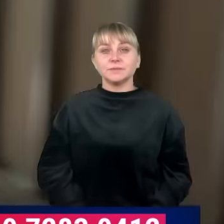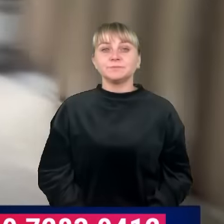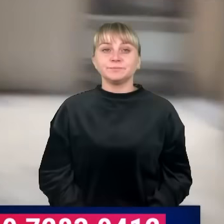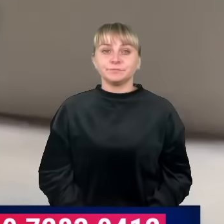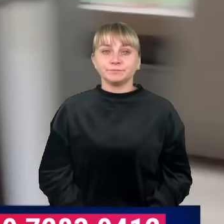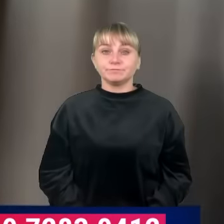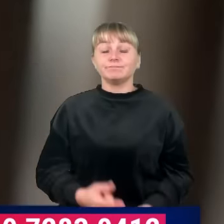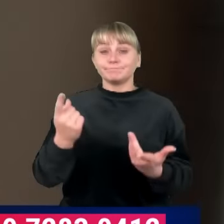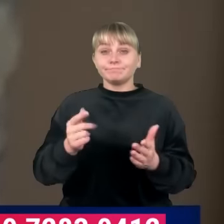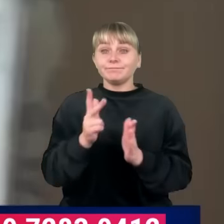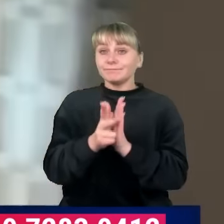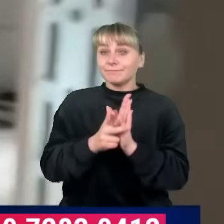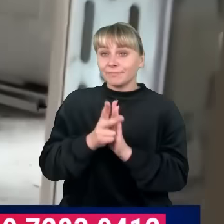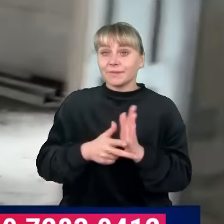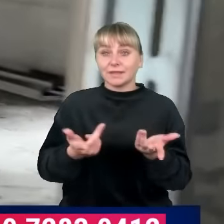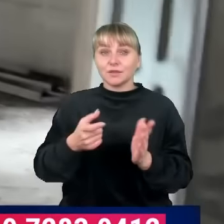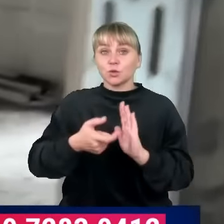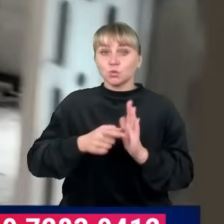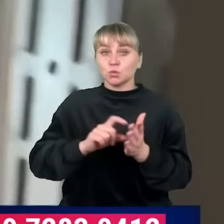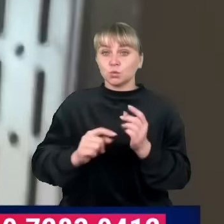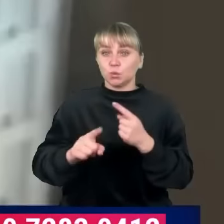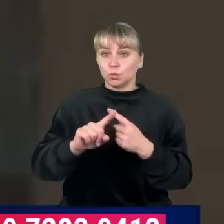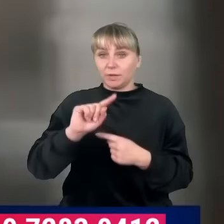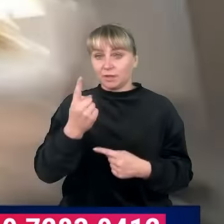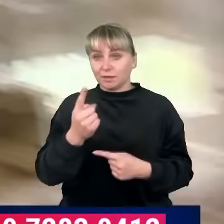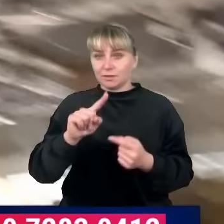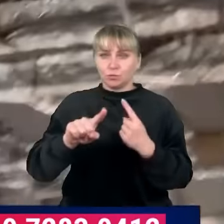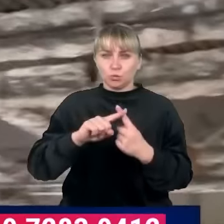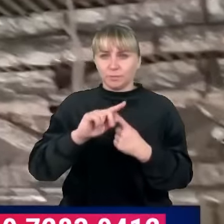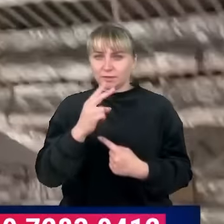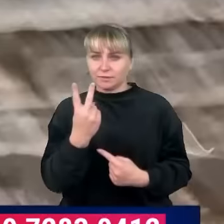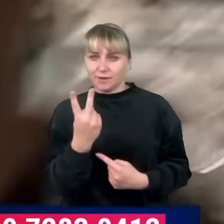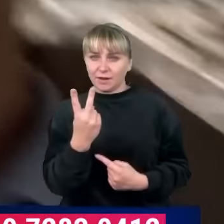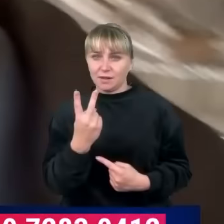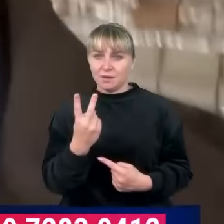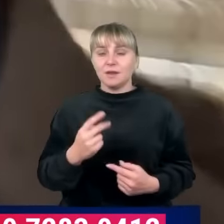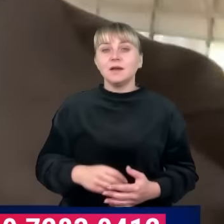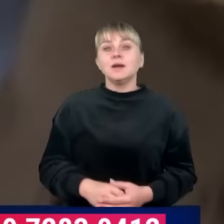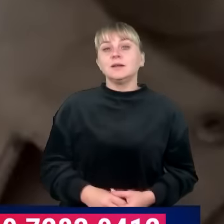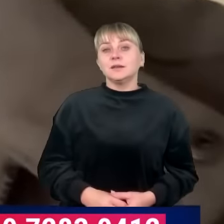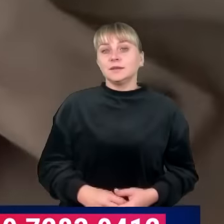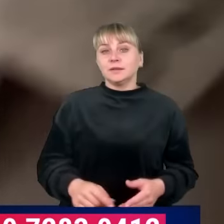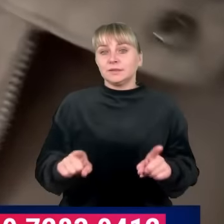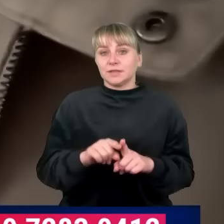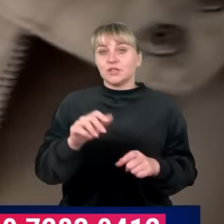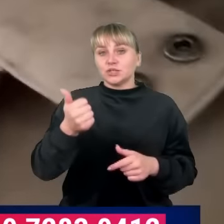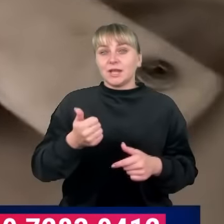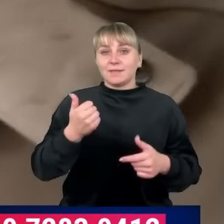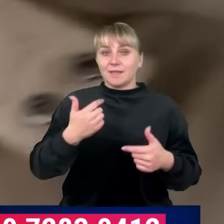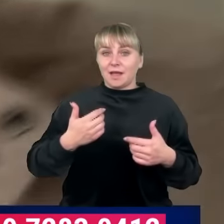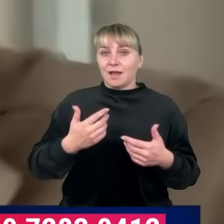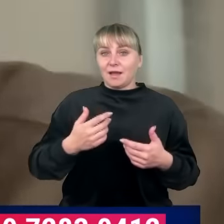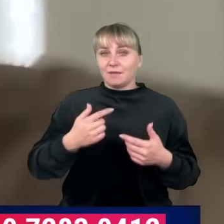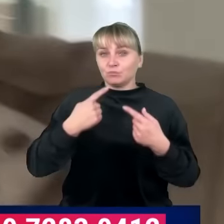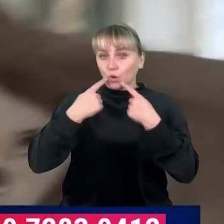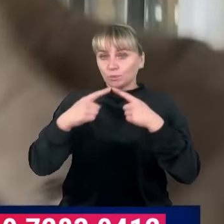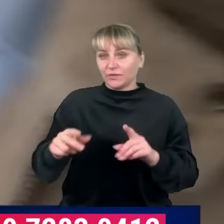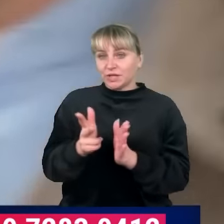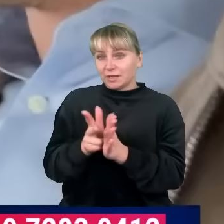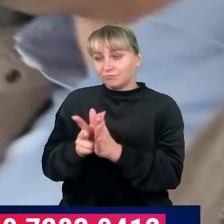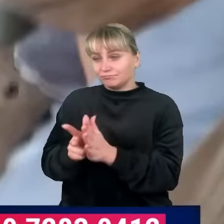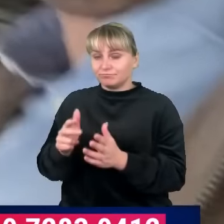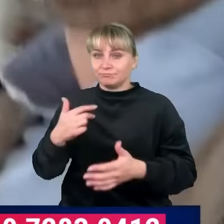Reżyserka studia 1 i studia 2, bo to studio ma numer 2. Poza jedną reżyserką, specjalne pomieszczenia, przez